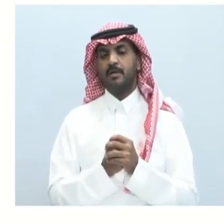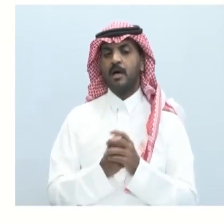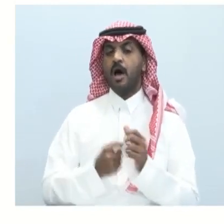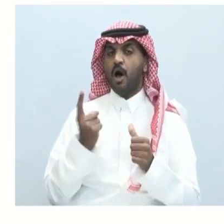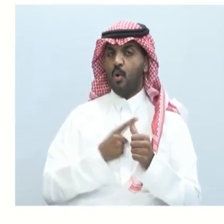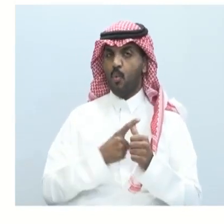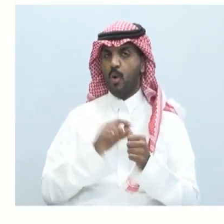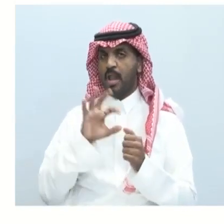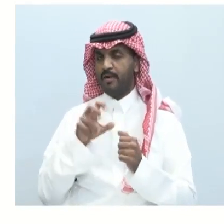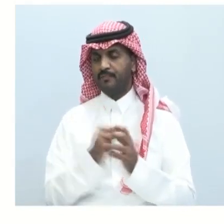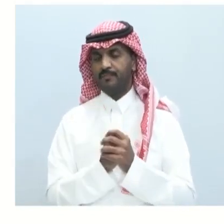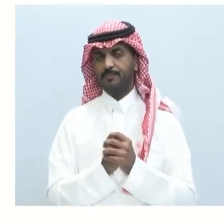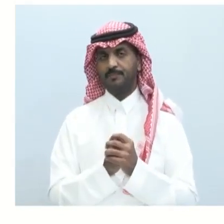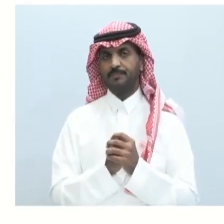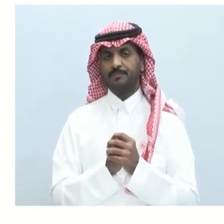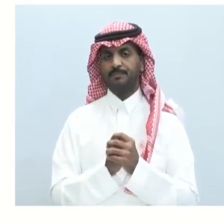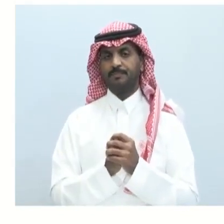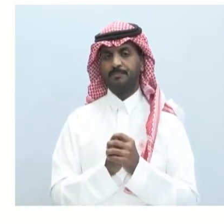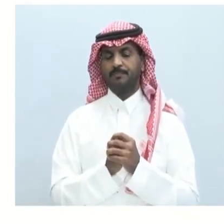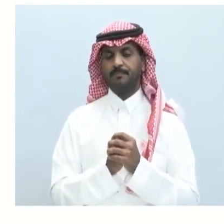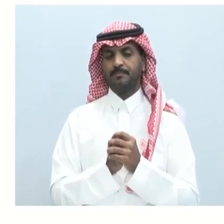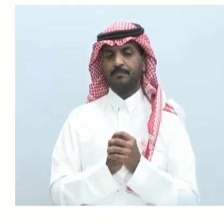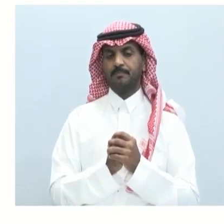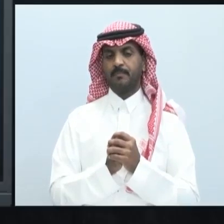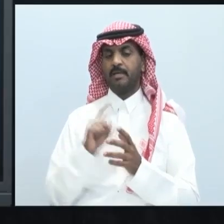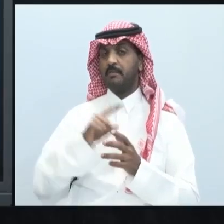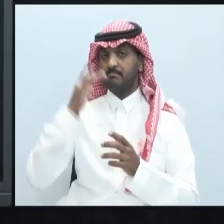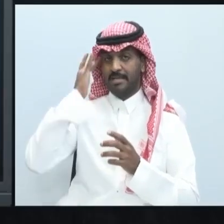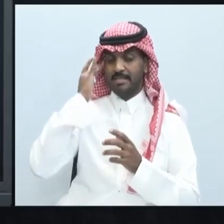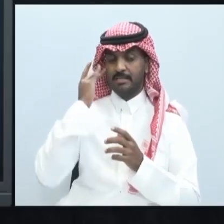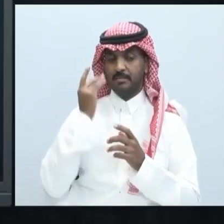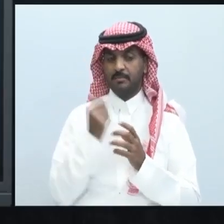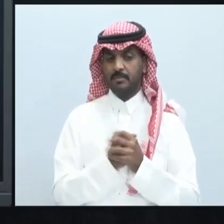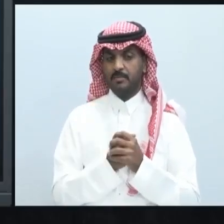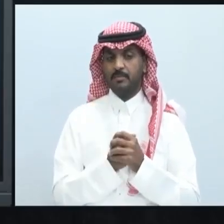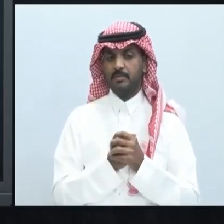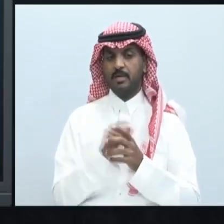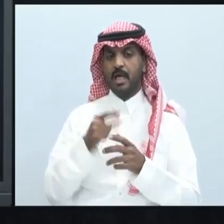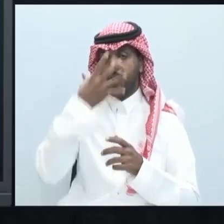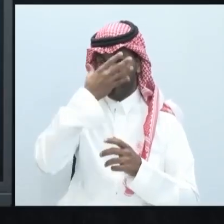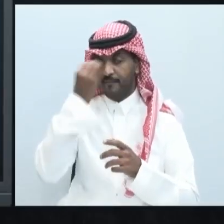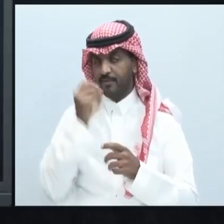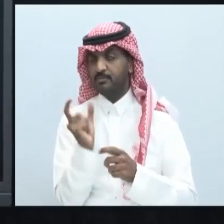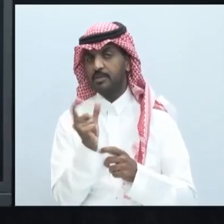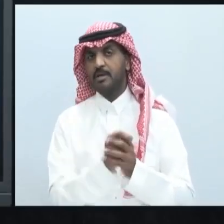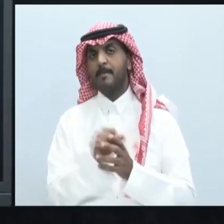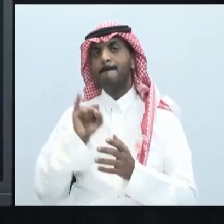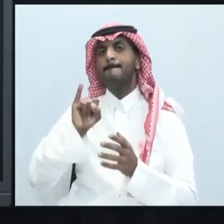اول حرف من كل مرتبه تصنيفيه علشان ما ننسى اجي الان احفظ هذا المصطلح